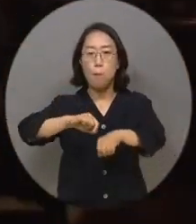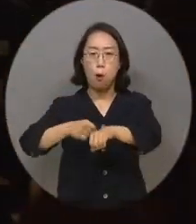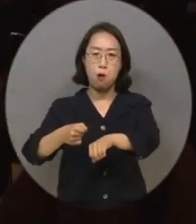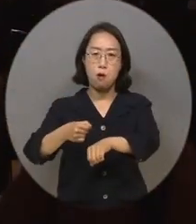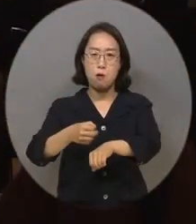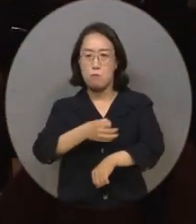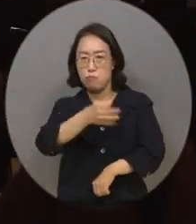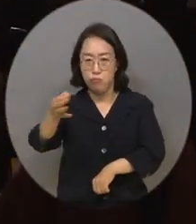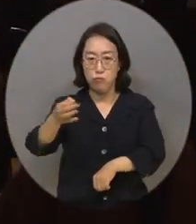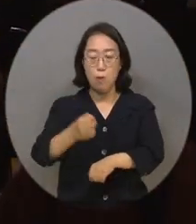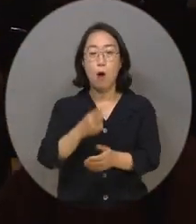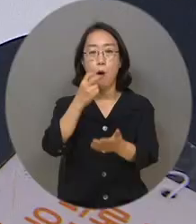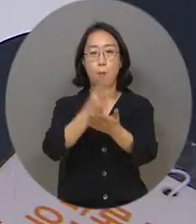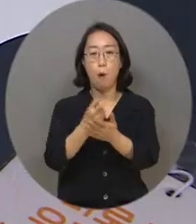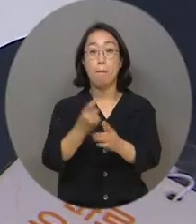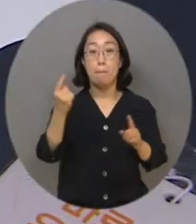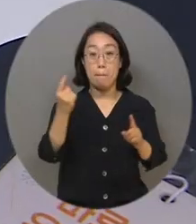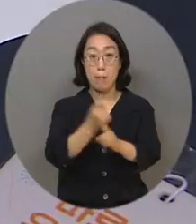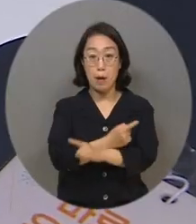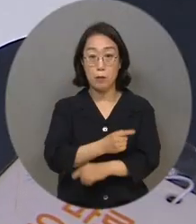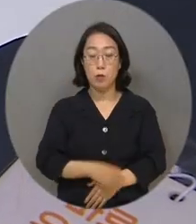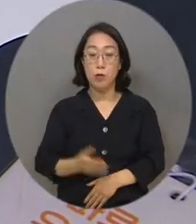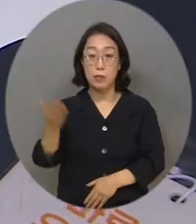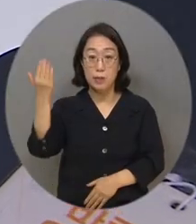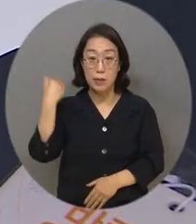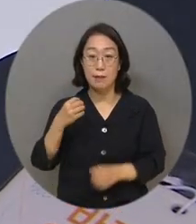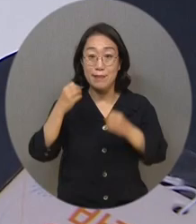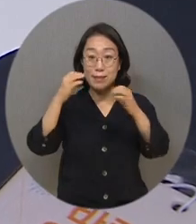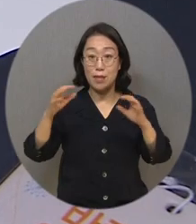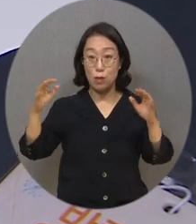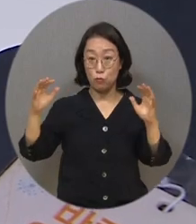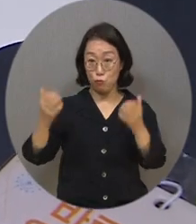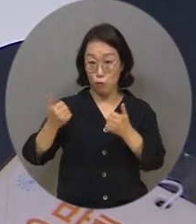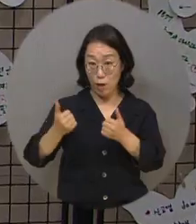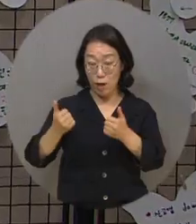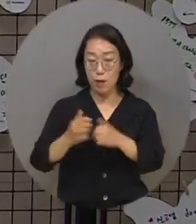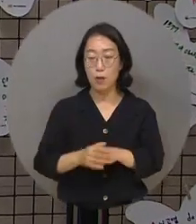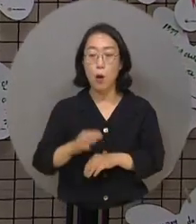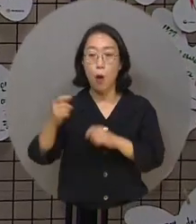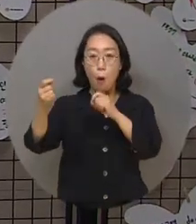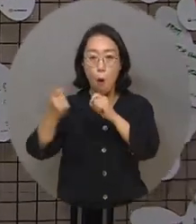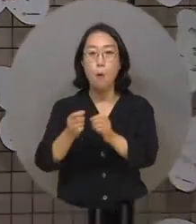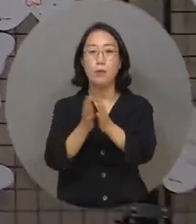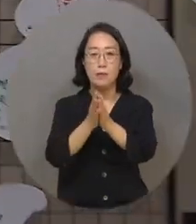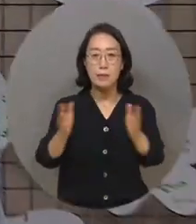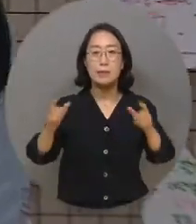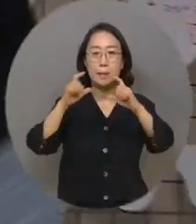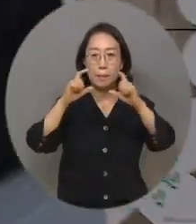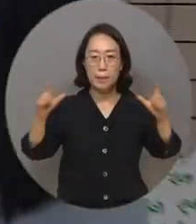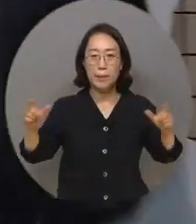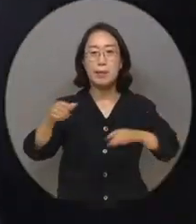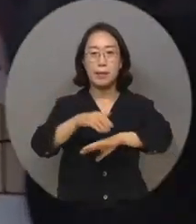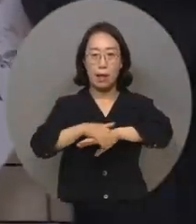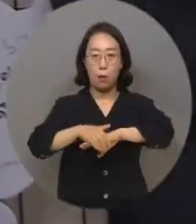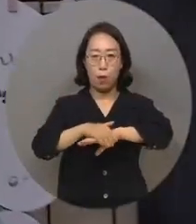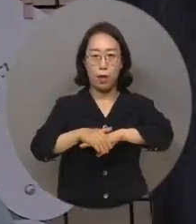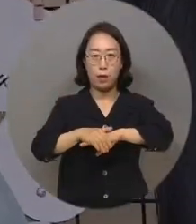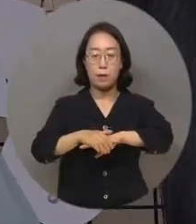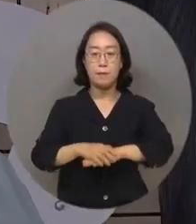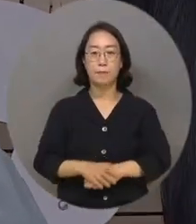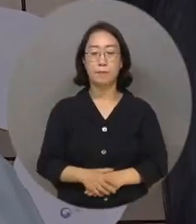하는 노인복지법 개정안도 지난달 국회를 통과해 하반기에 시행할 예정입니다 복지티비 뉴스